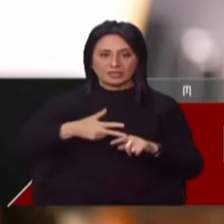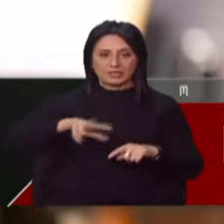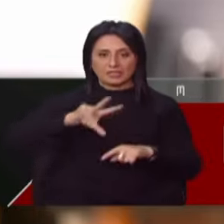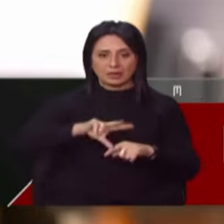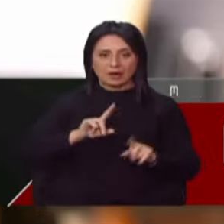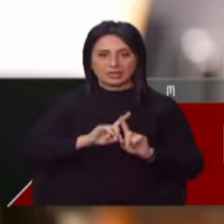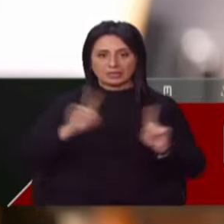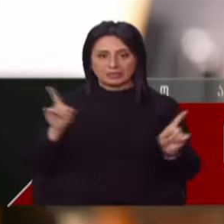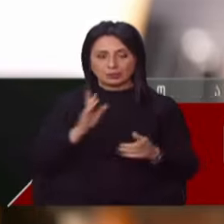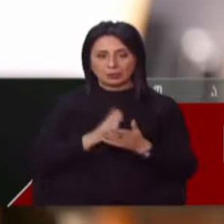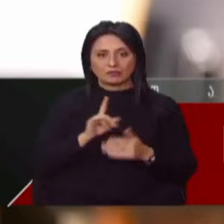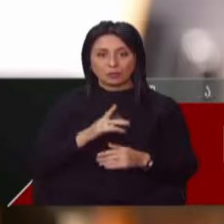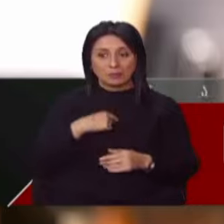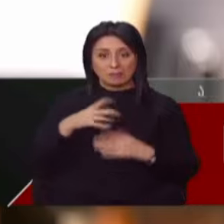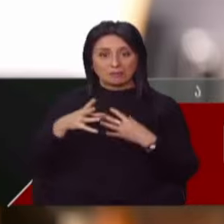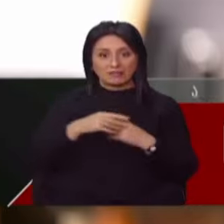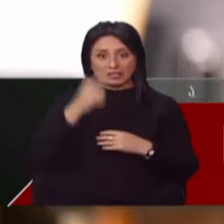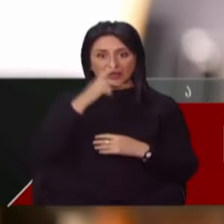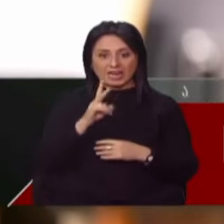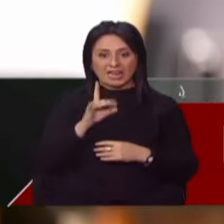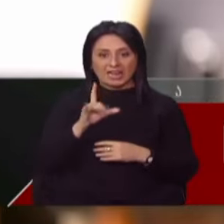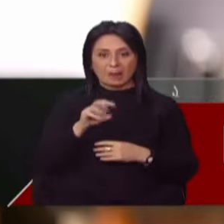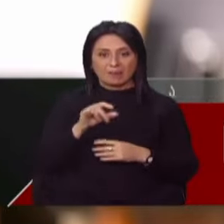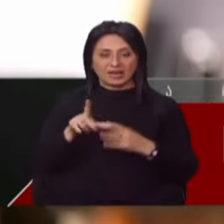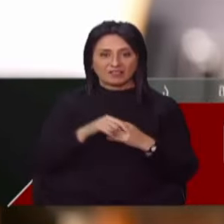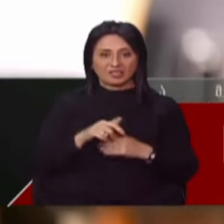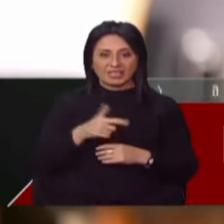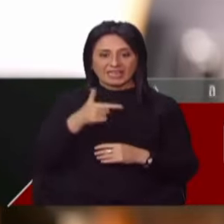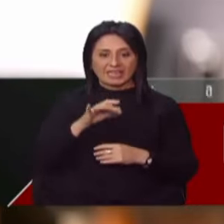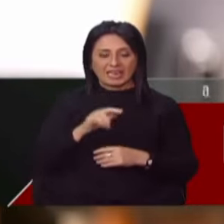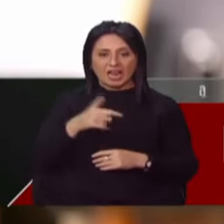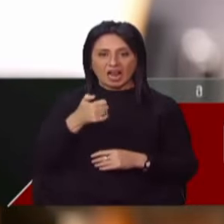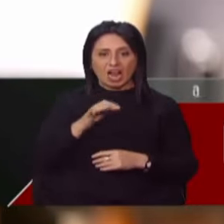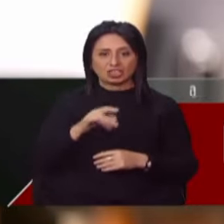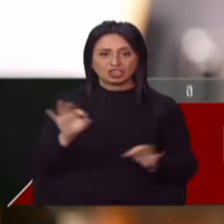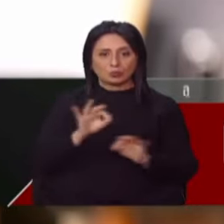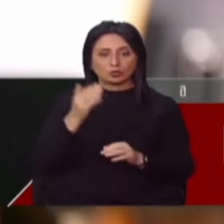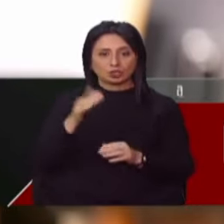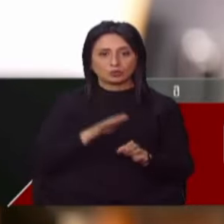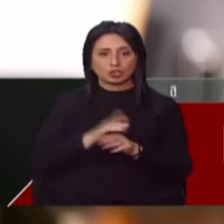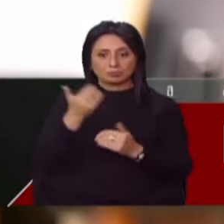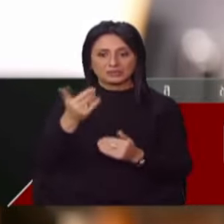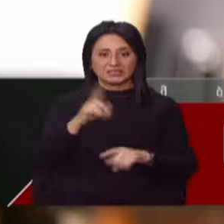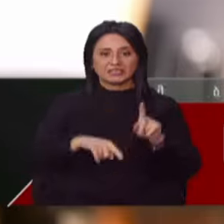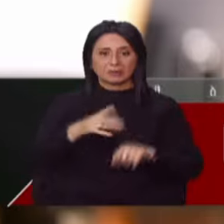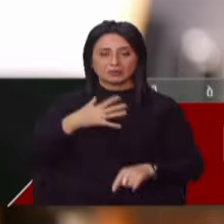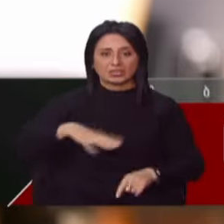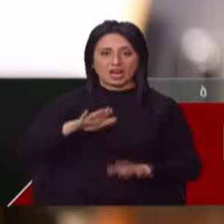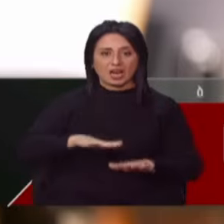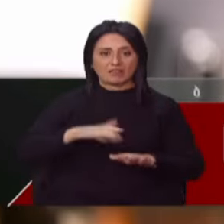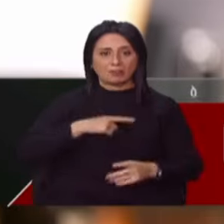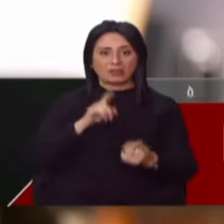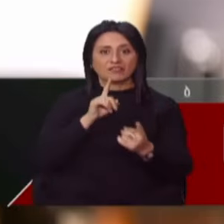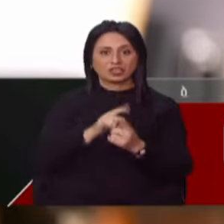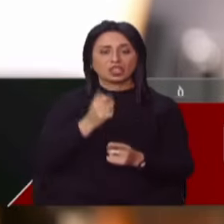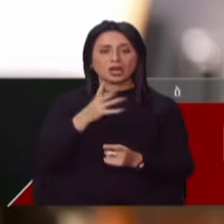სამმაგად განსაკუთრებულია რომ მე მათთან და ბატონ კრემერთან ერთად გიაყანჩელის ნაწარმოებს ვასრულებ მის სამშობლოში, საქართველოში. Მე შევხვდი